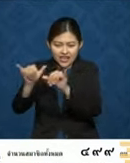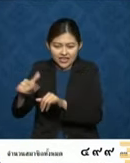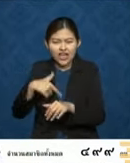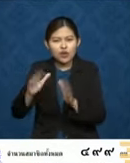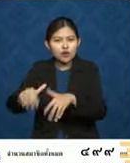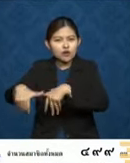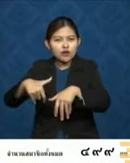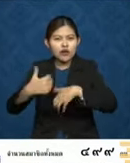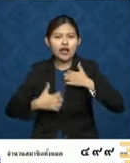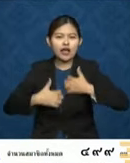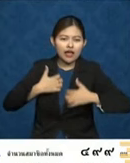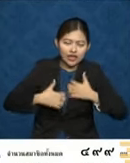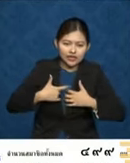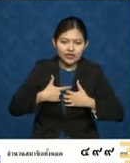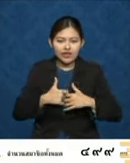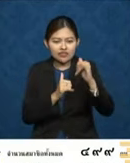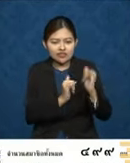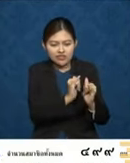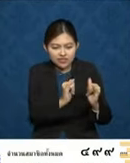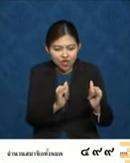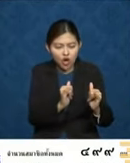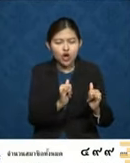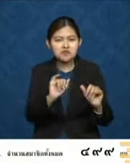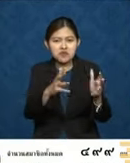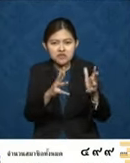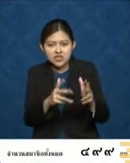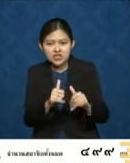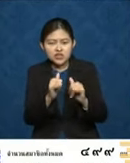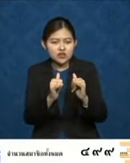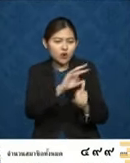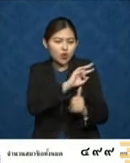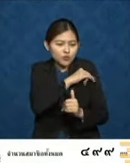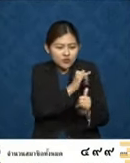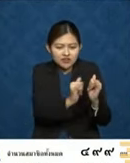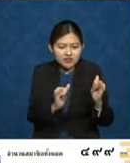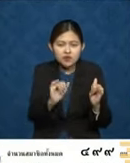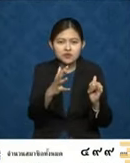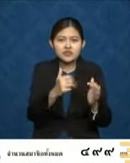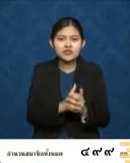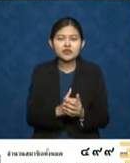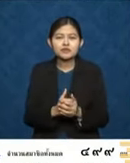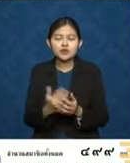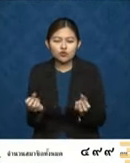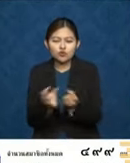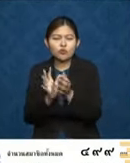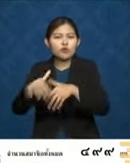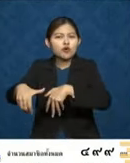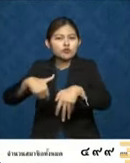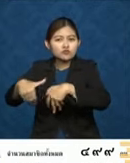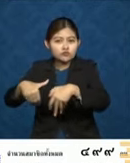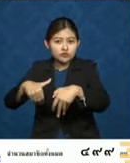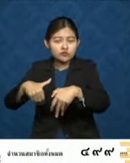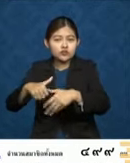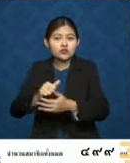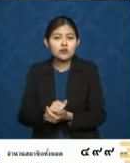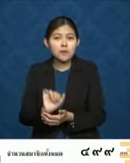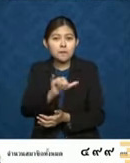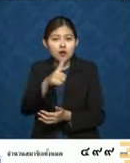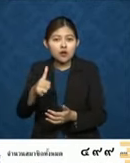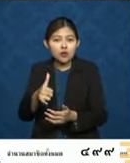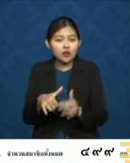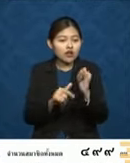ประธานครับไม่มีเตียงไม่มีที่อยู่แอร์อัดกันเลยครับเหมือนกับย้ายพี่น้องไปเดือดร้อนแล้วก็บางบางบางราย